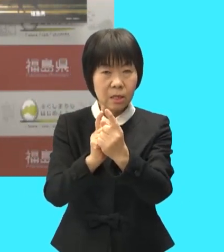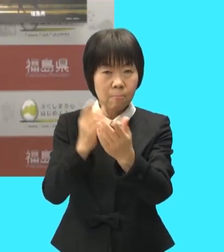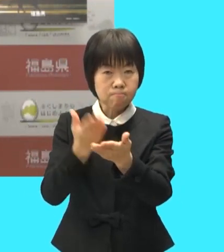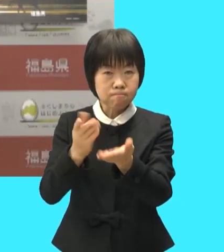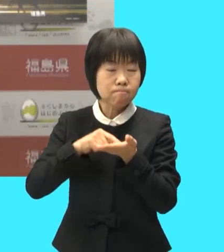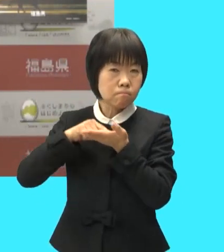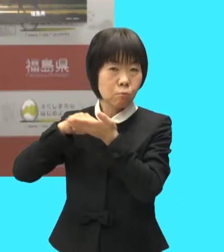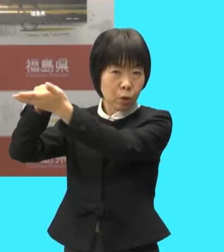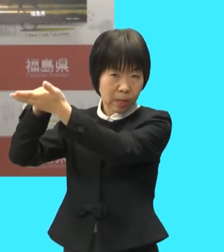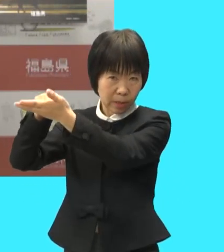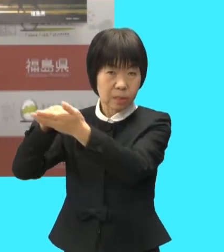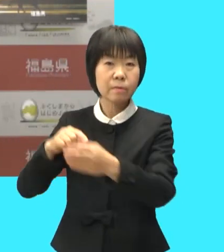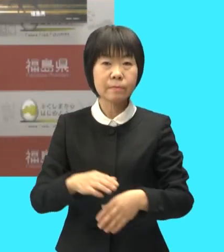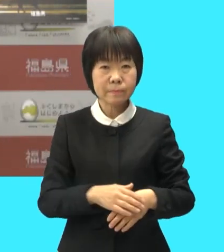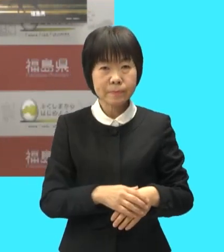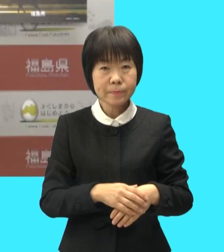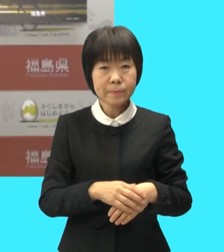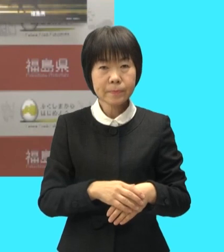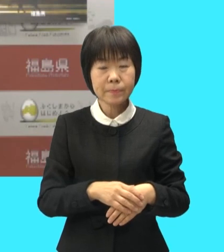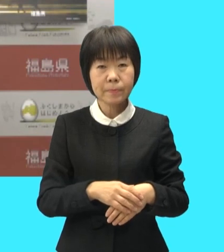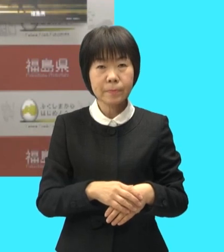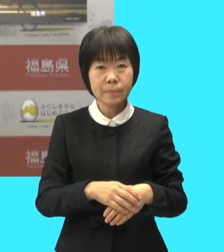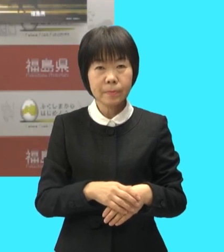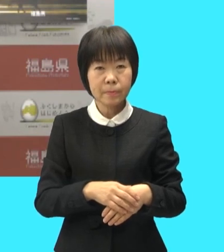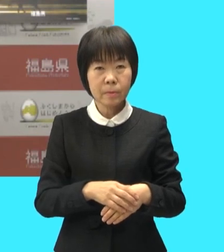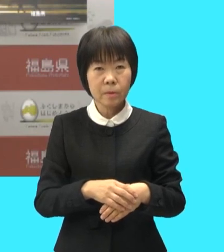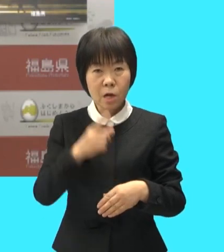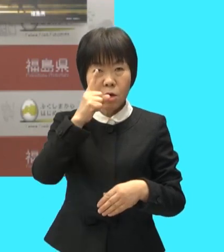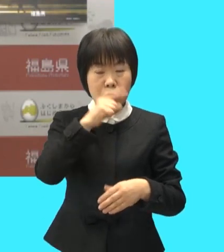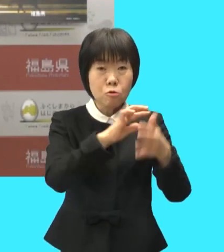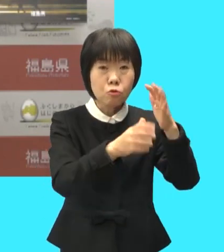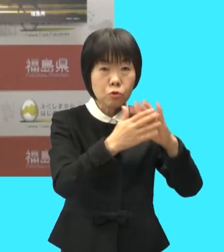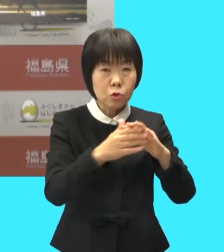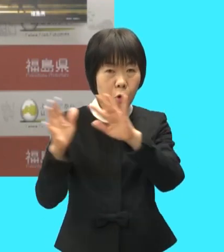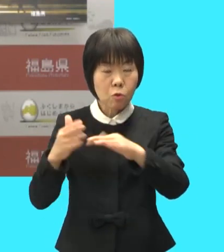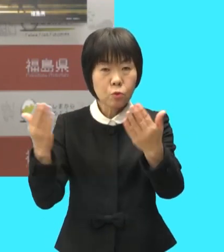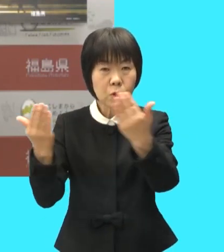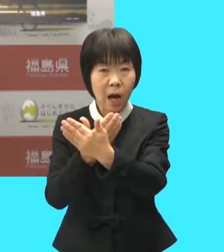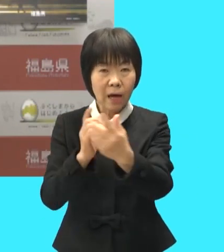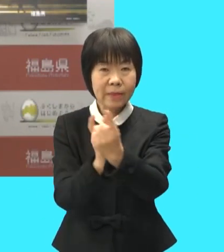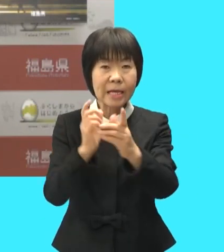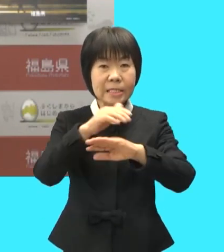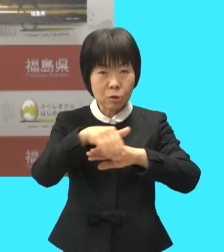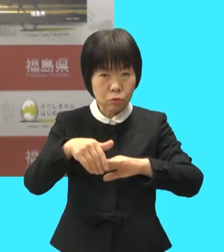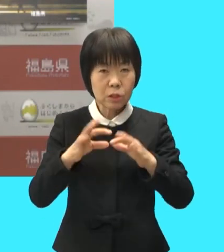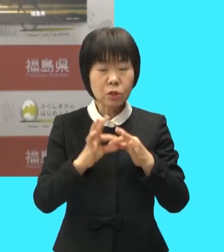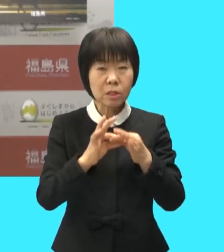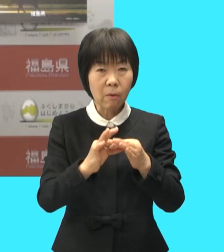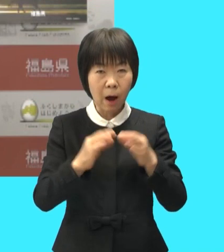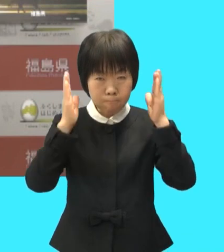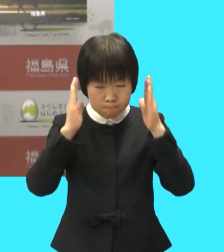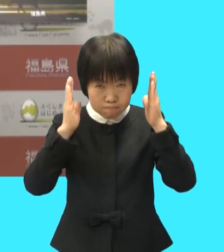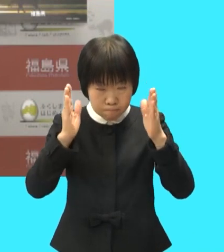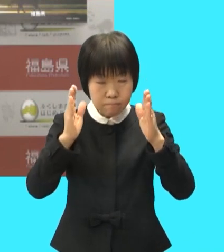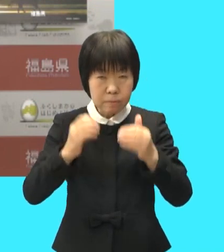く求めてまいります。風評風化対策につきましては、熱意を持